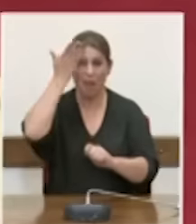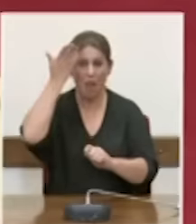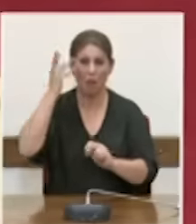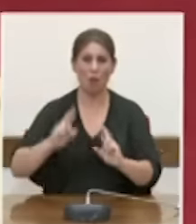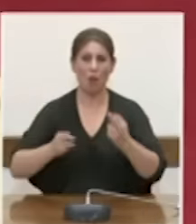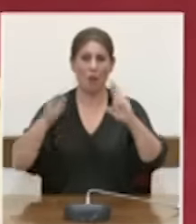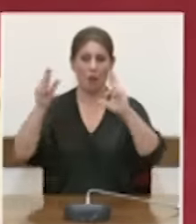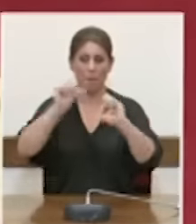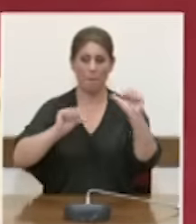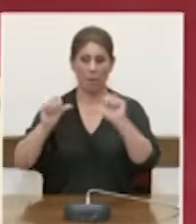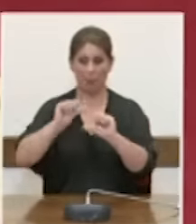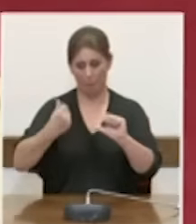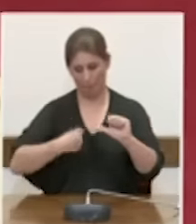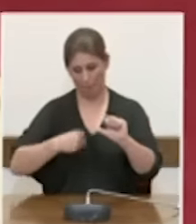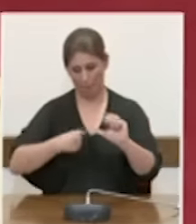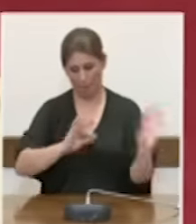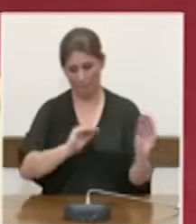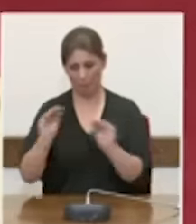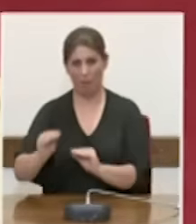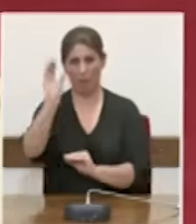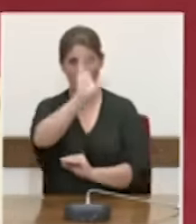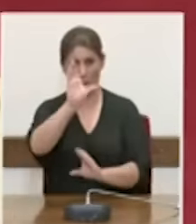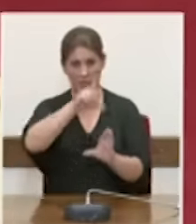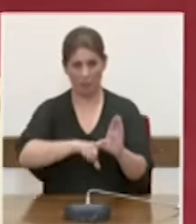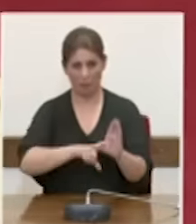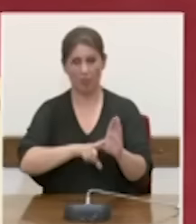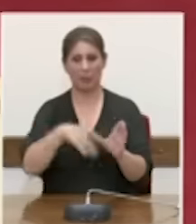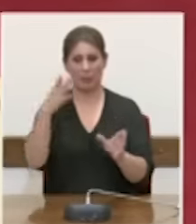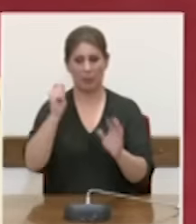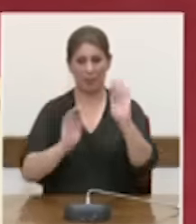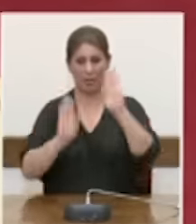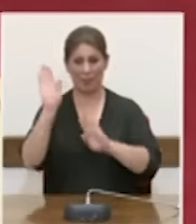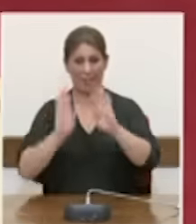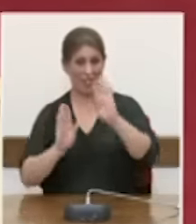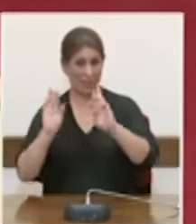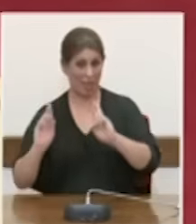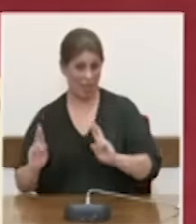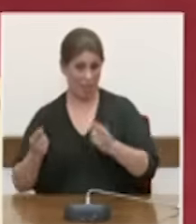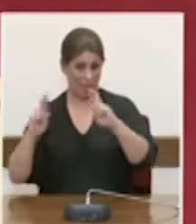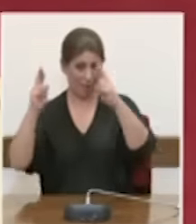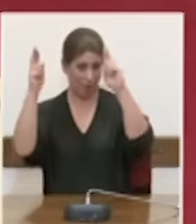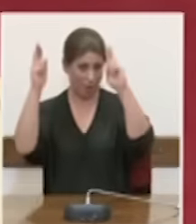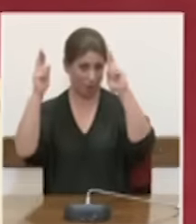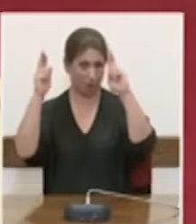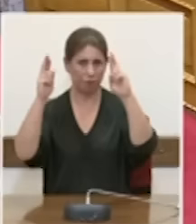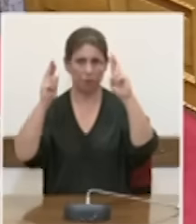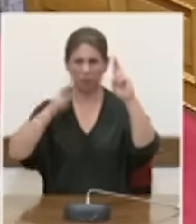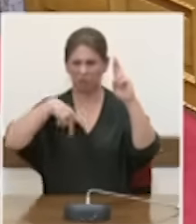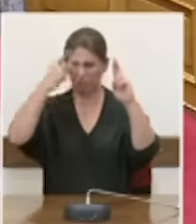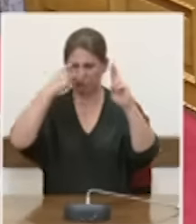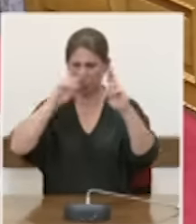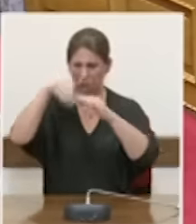δήθεν πράσινη μετάβαση της Ευρωπαϊκής Ένωσης, τα χρηματιστήρια ενέργειας, την άναρχη και χωρίς